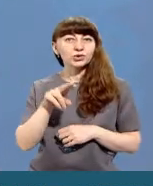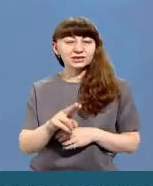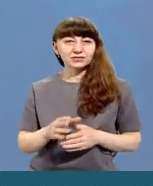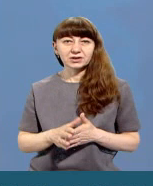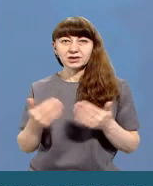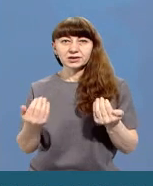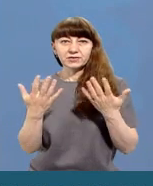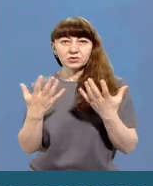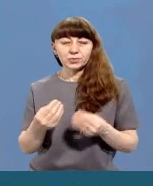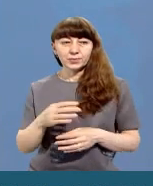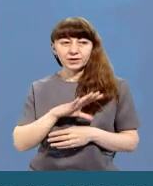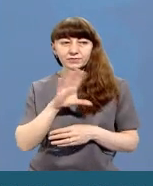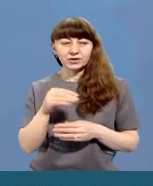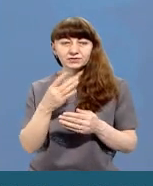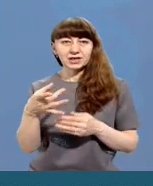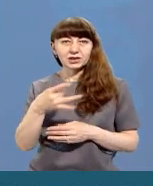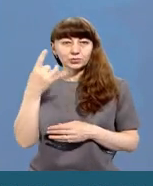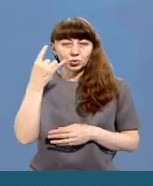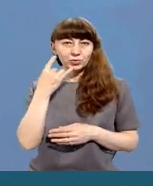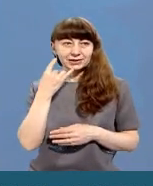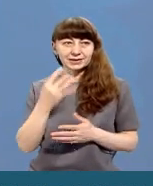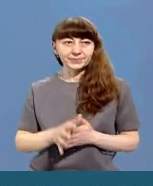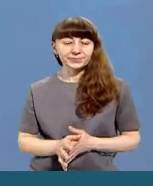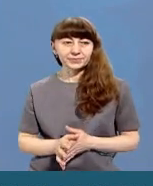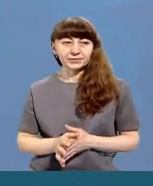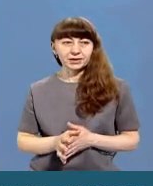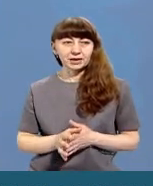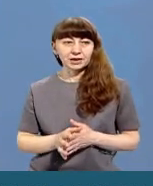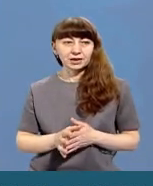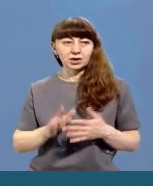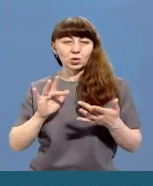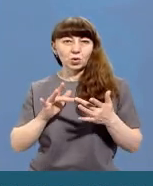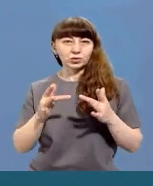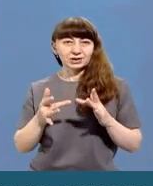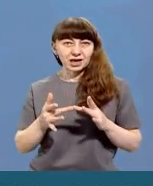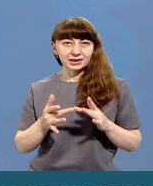отметить, на сегодняшний день по всей республике у нас онлайн, это через